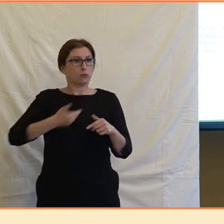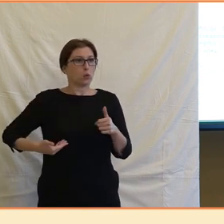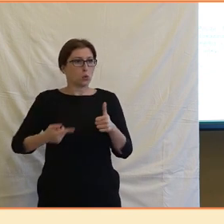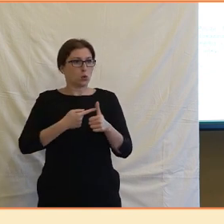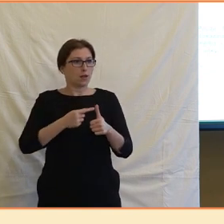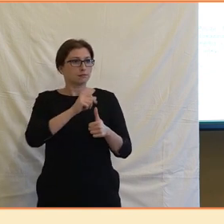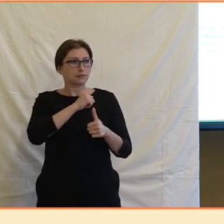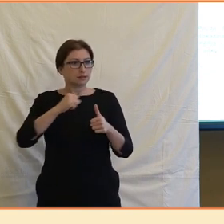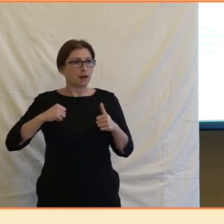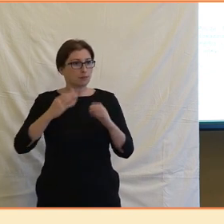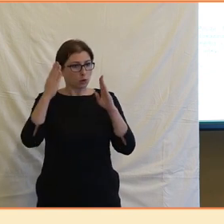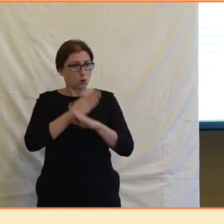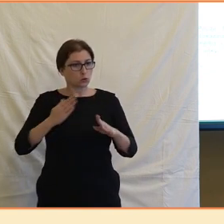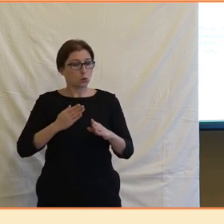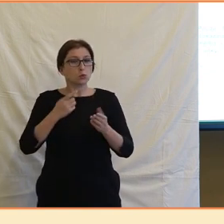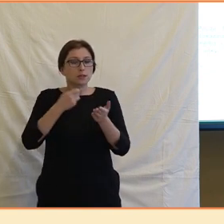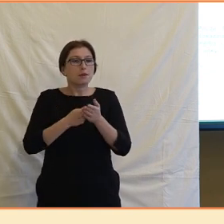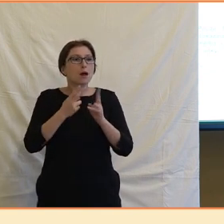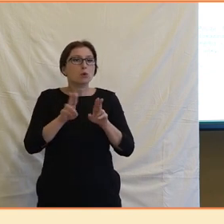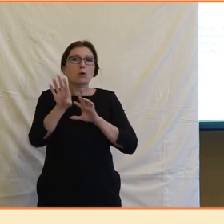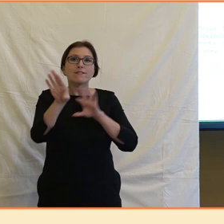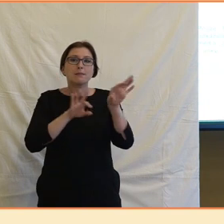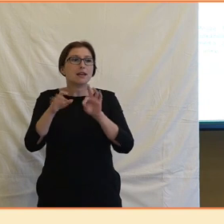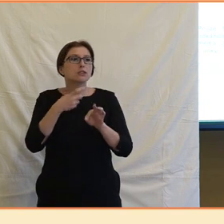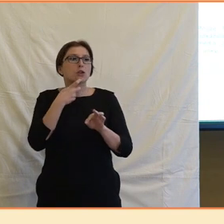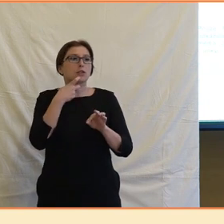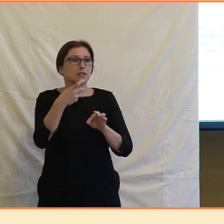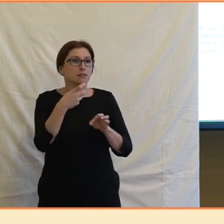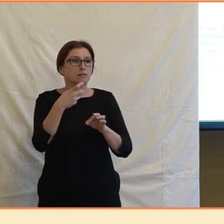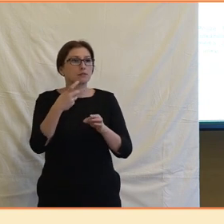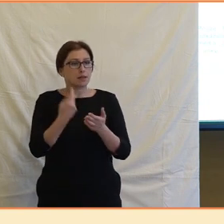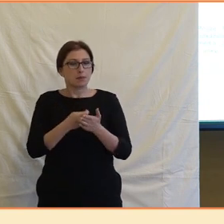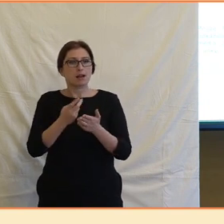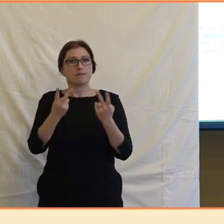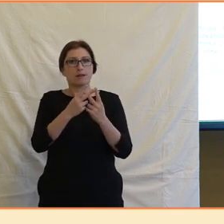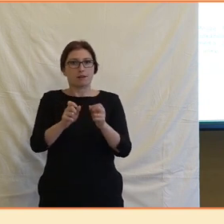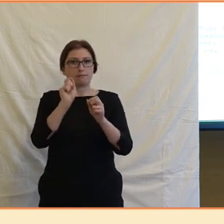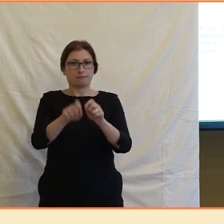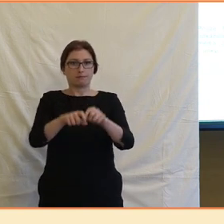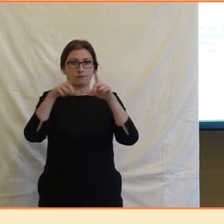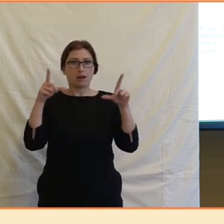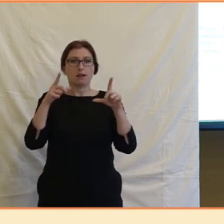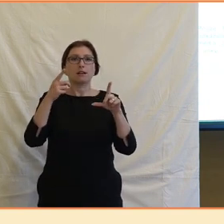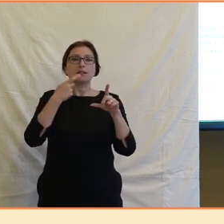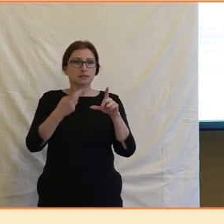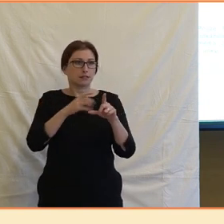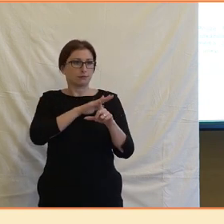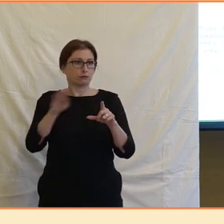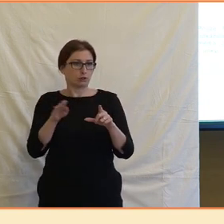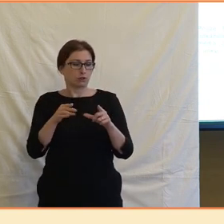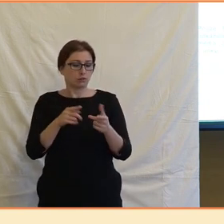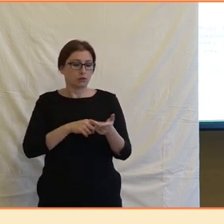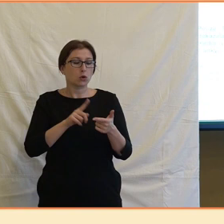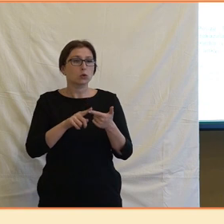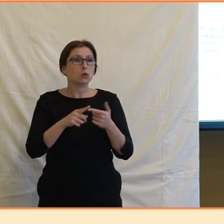svobodné rozhodování a tedy na volbu toho, jak budeme přistupovat ke světu. Dalším právem